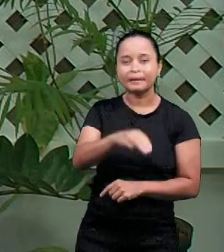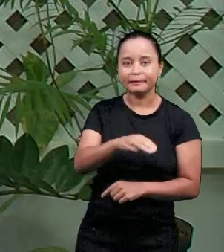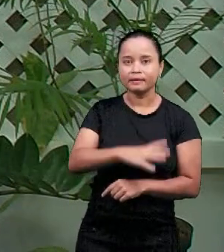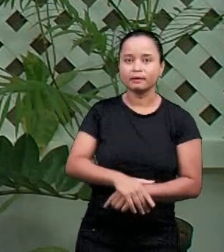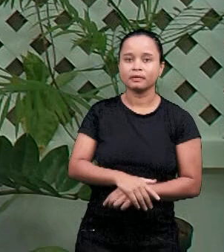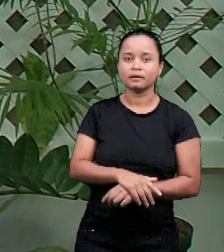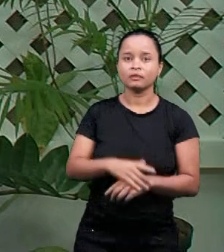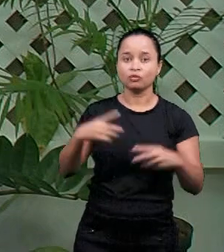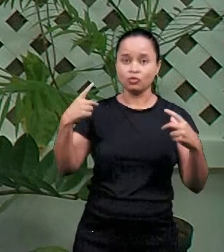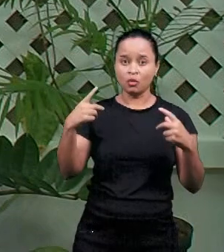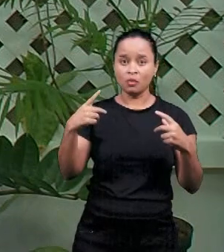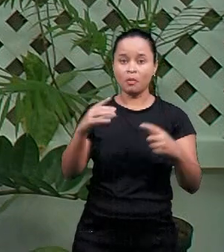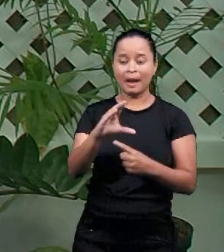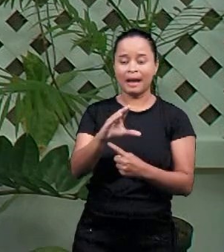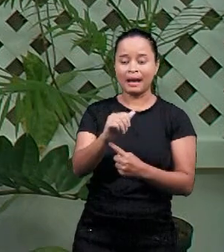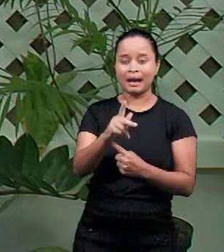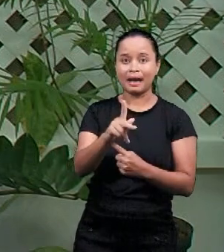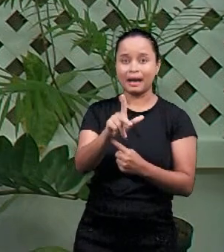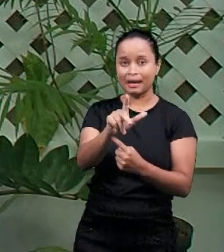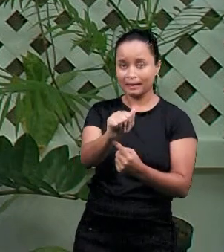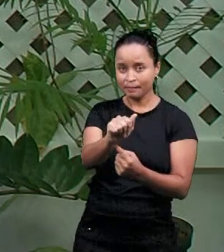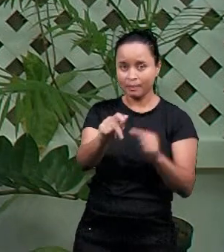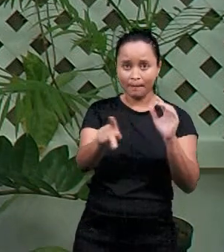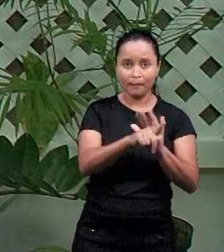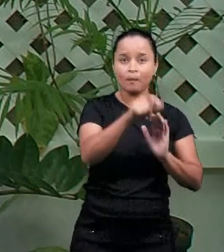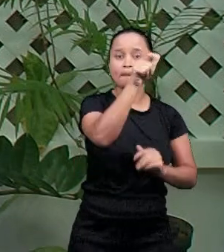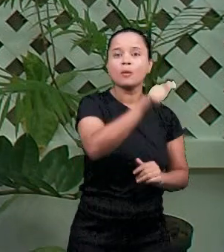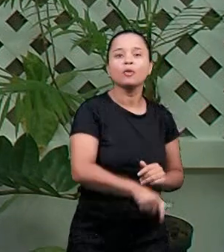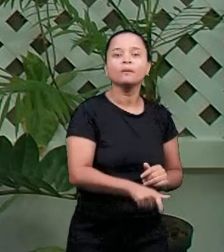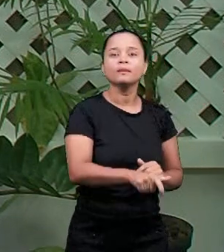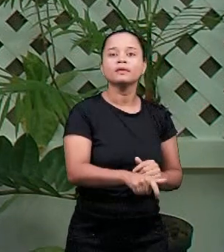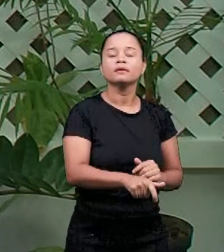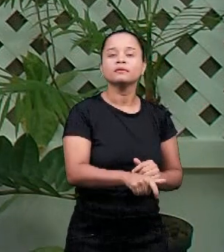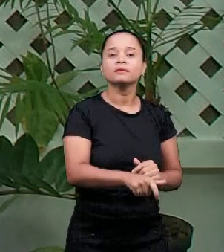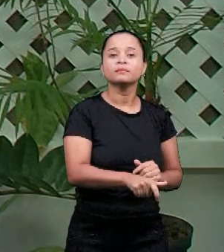une cape de Babylone. Il a caché